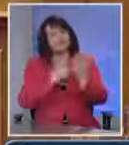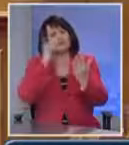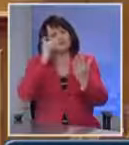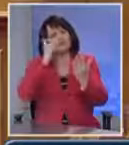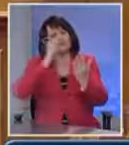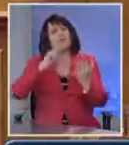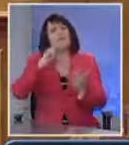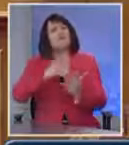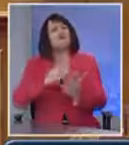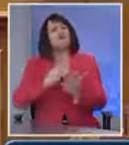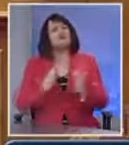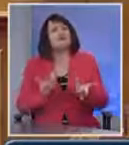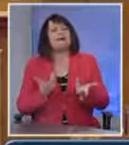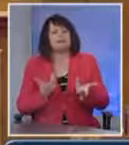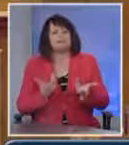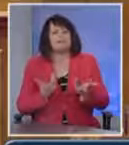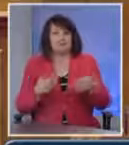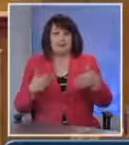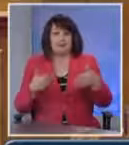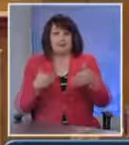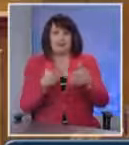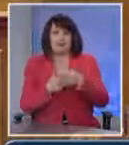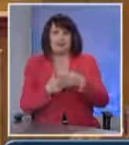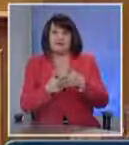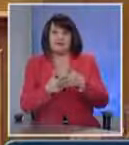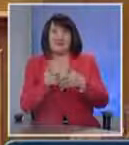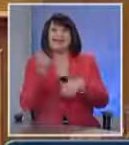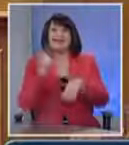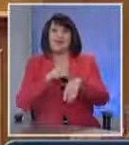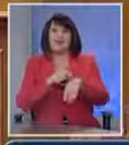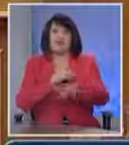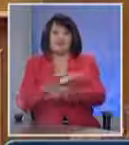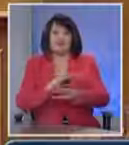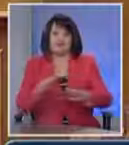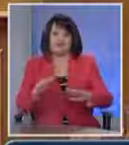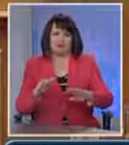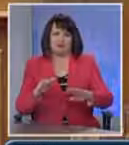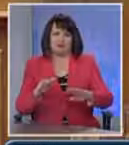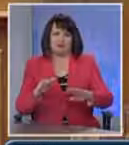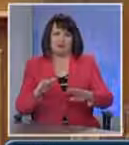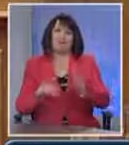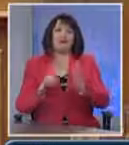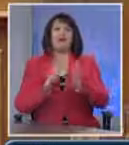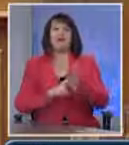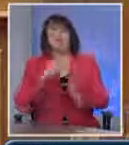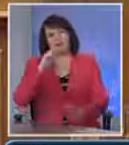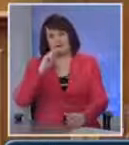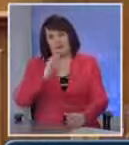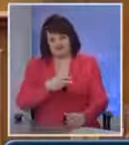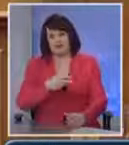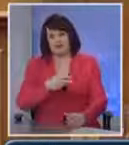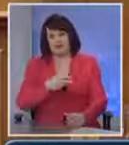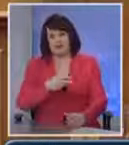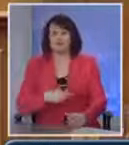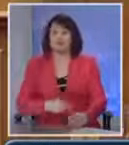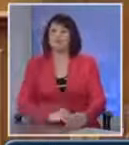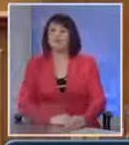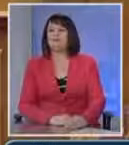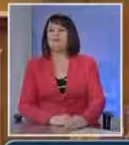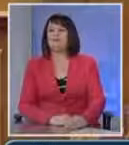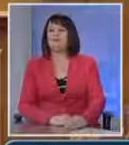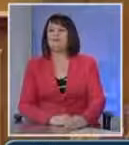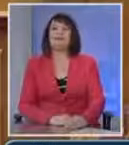απαντήσουμε. Η προθεσμία εκπνέει σε λίγο και θα πρέπει να δώσω μια απάντηση. Θα